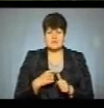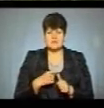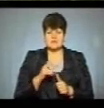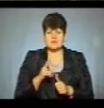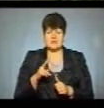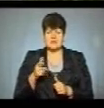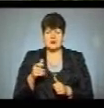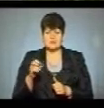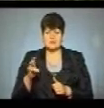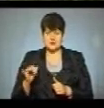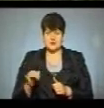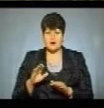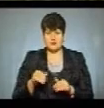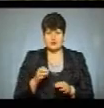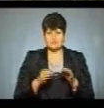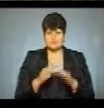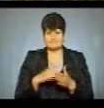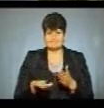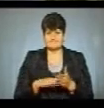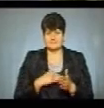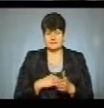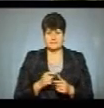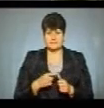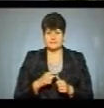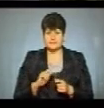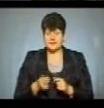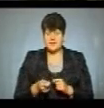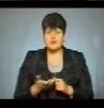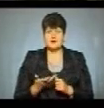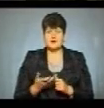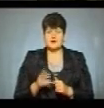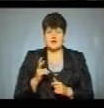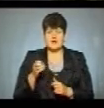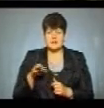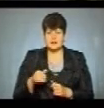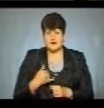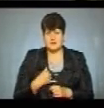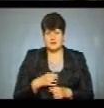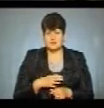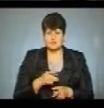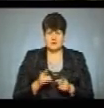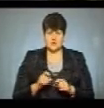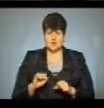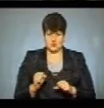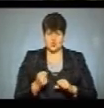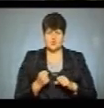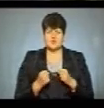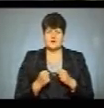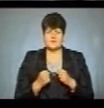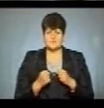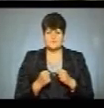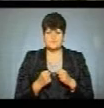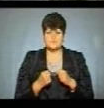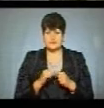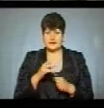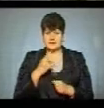Гандзюк. Пізніше суд скасував перейменування. По-перше, Катя, це для мене це був, мабуть, справжній друг,